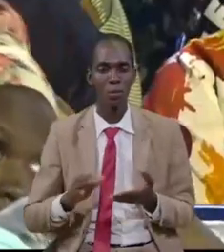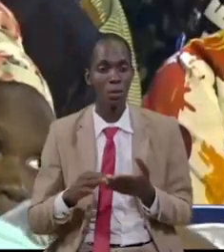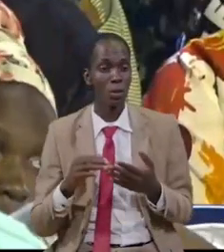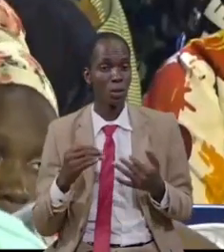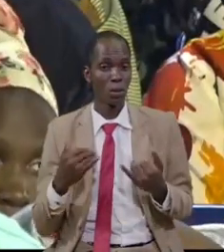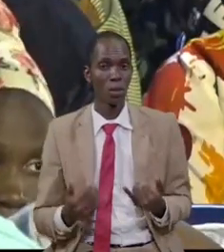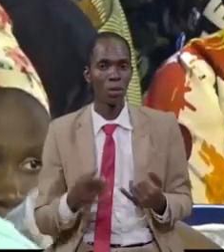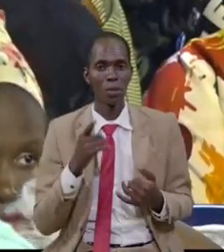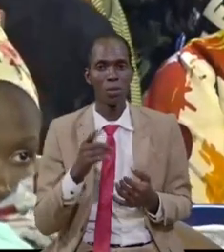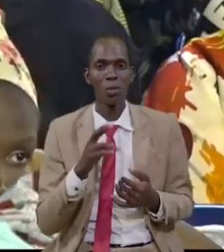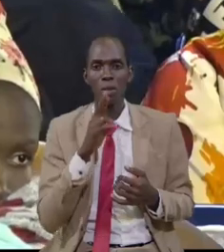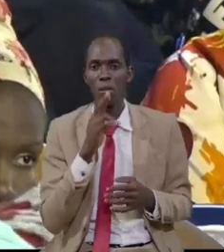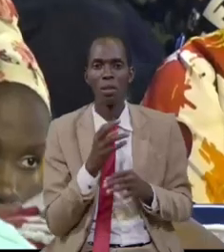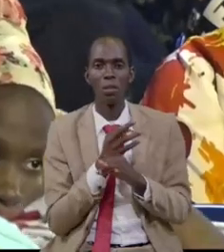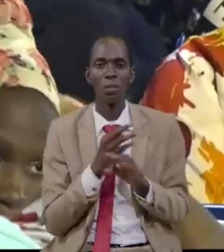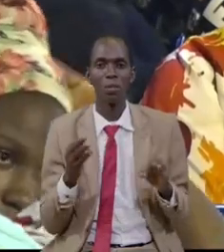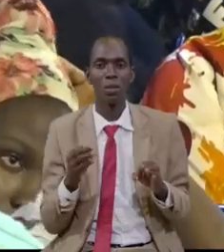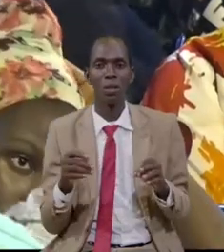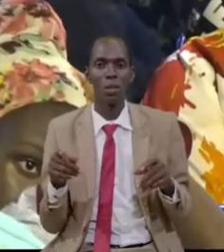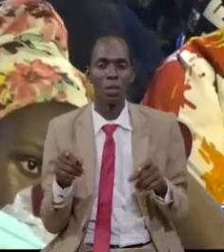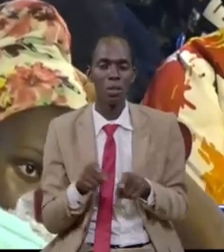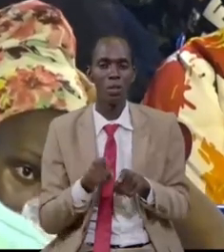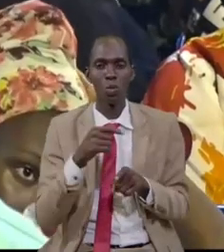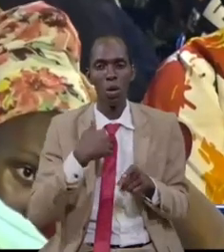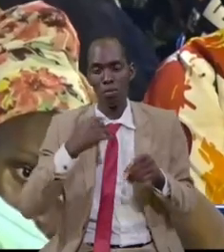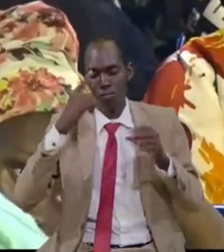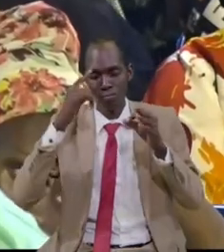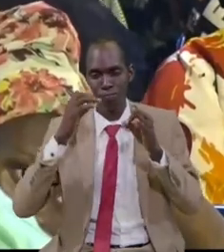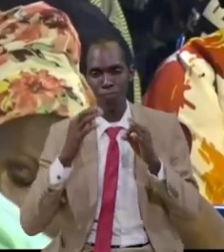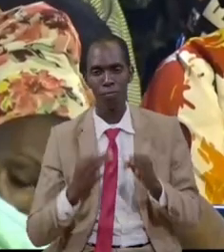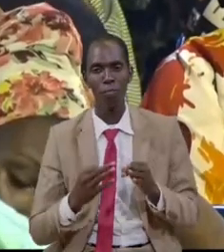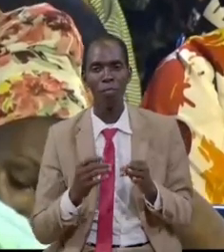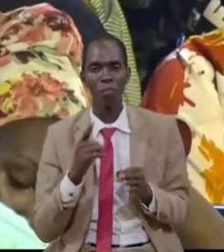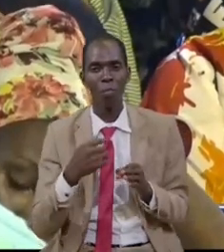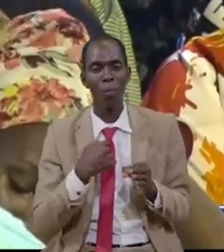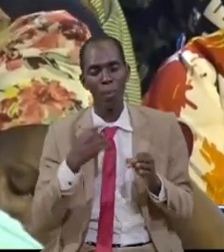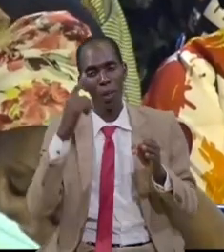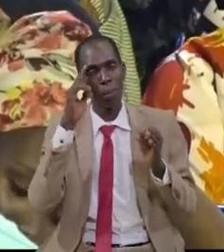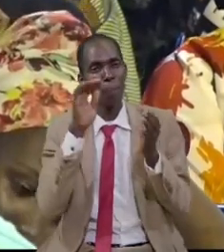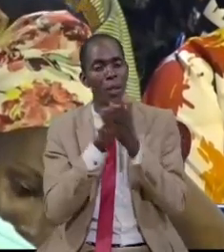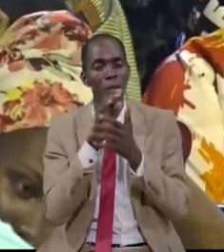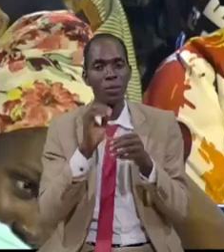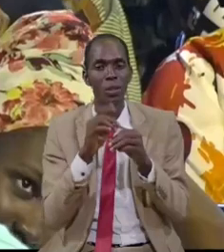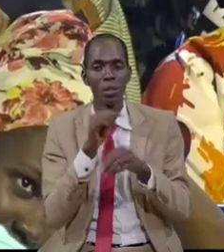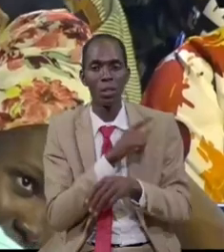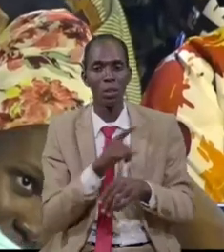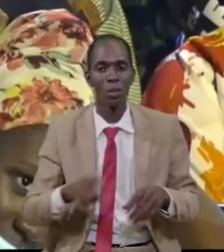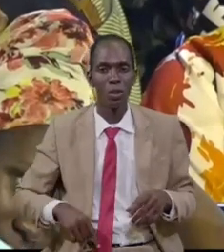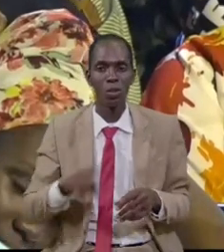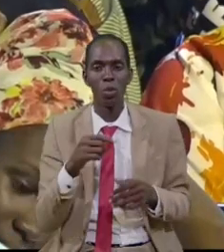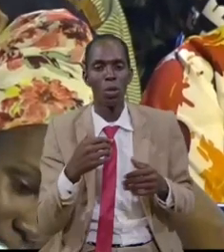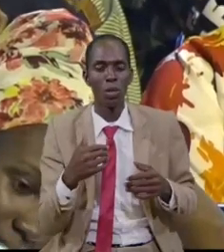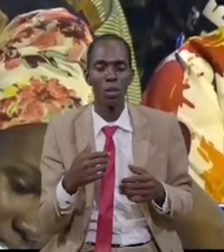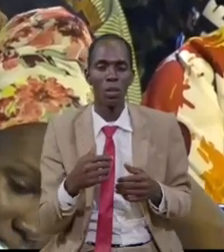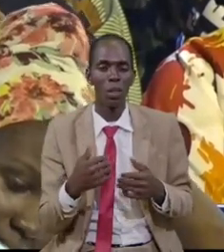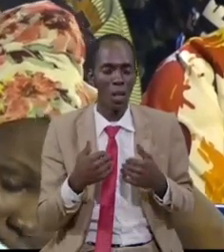Vous êtes maintenant libre. Quand vous prenez la décision, vous faites confiance au Seigneur. Vous avez confessé vos